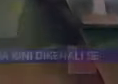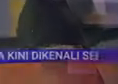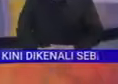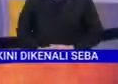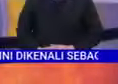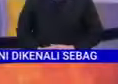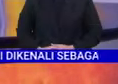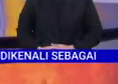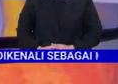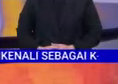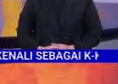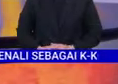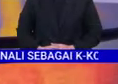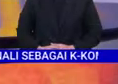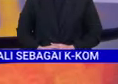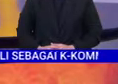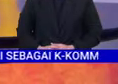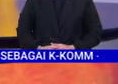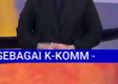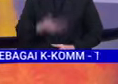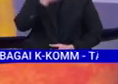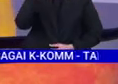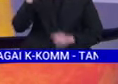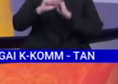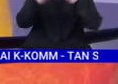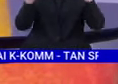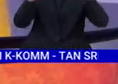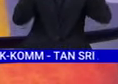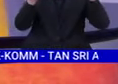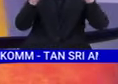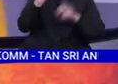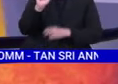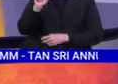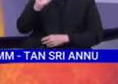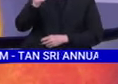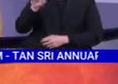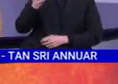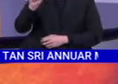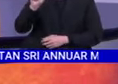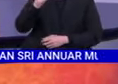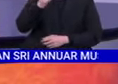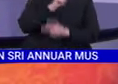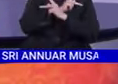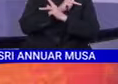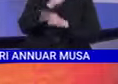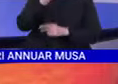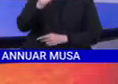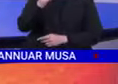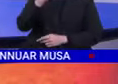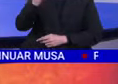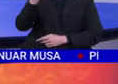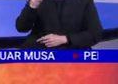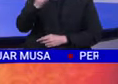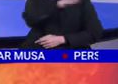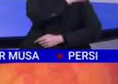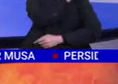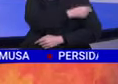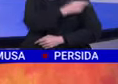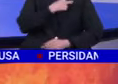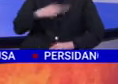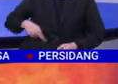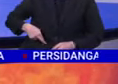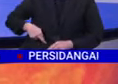anjing-anjing by the Bride anjung kasih Yayasan kebajikan negara wayken Hospital raja